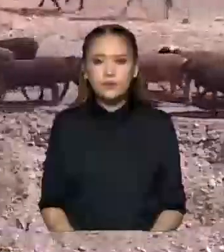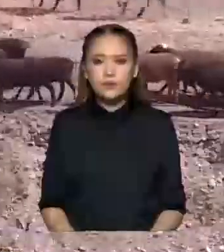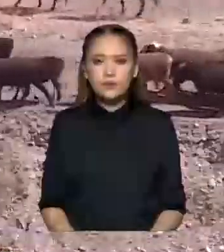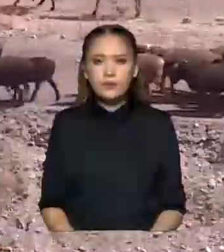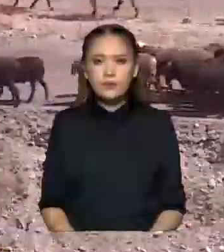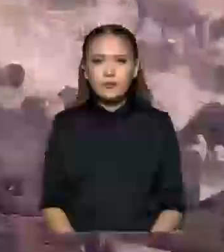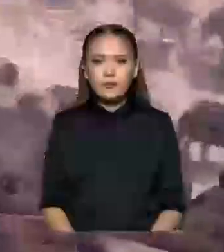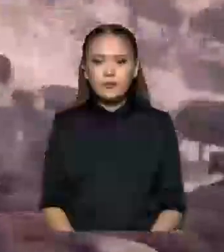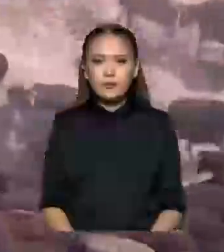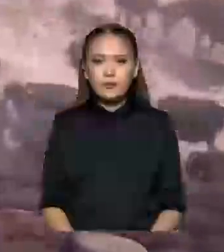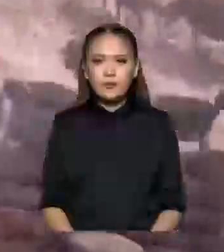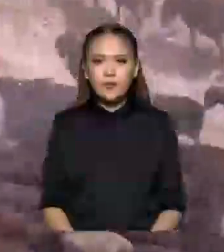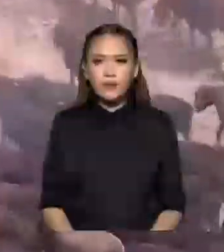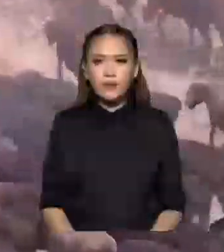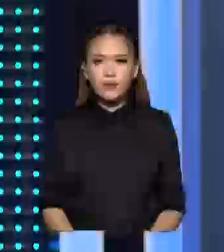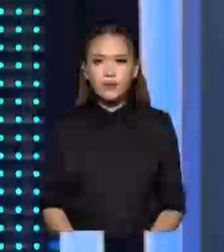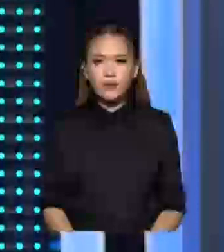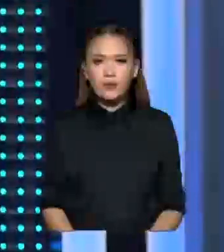Уақыт, Түркістан облысынан.